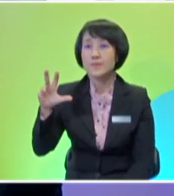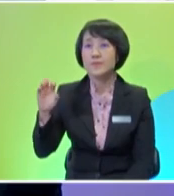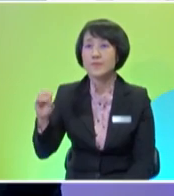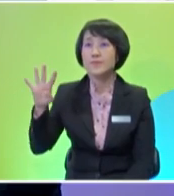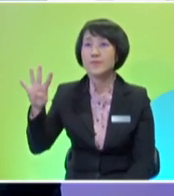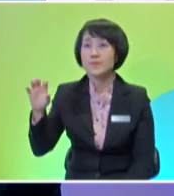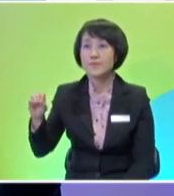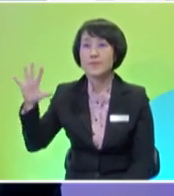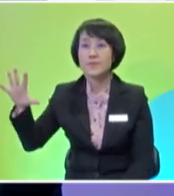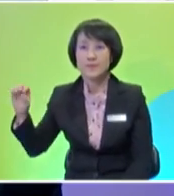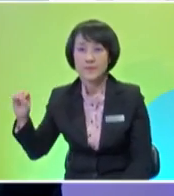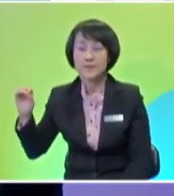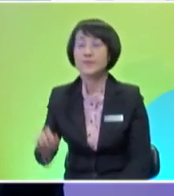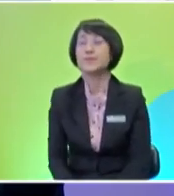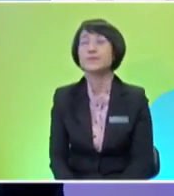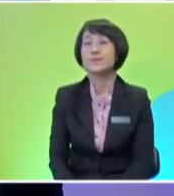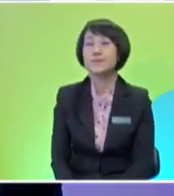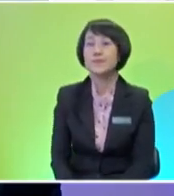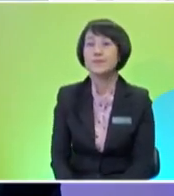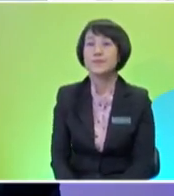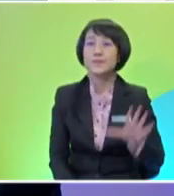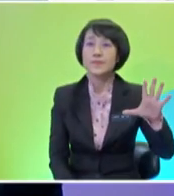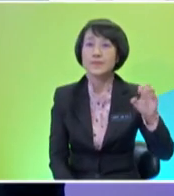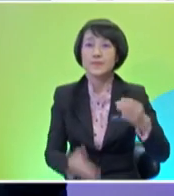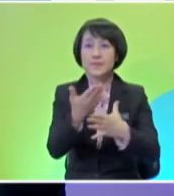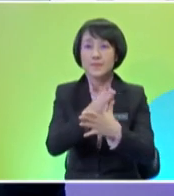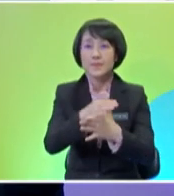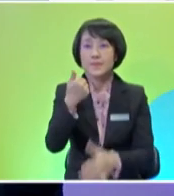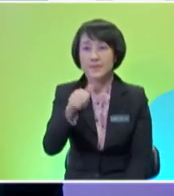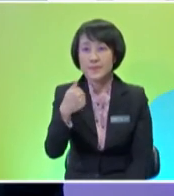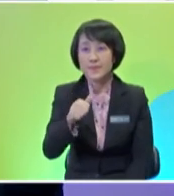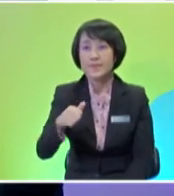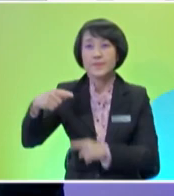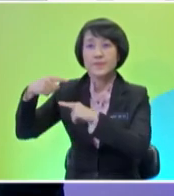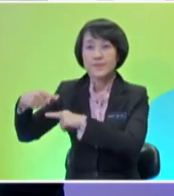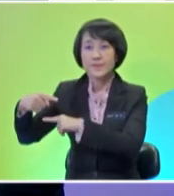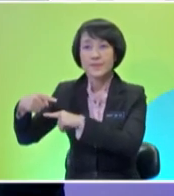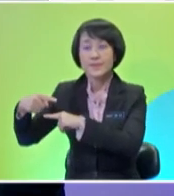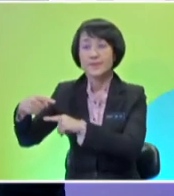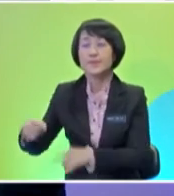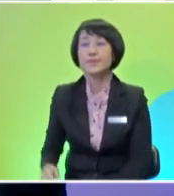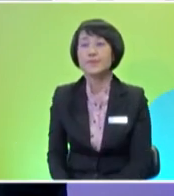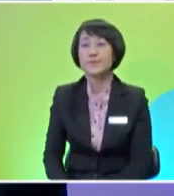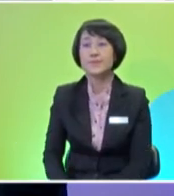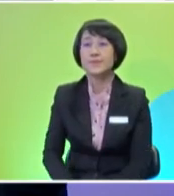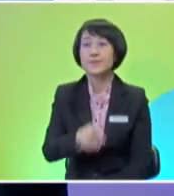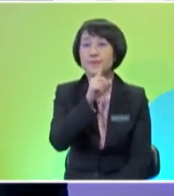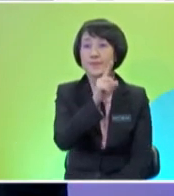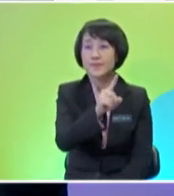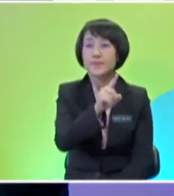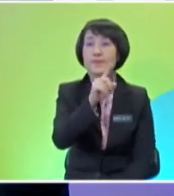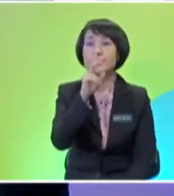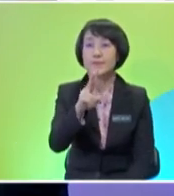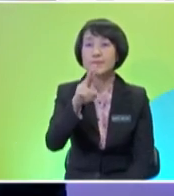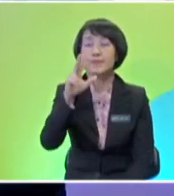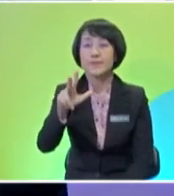jadi 50 bagi 10 adalah jawabannya satu kumpulan dua tiga empat